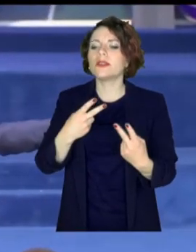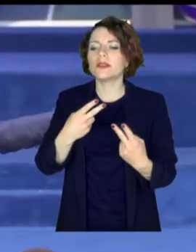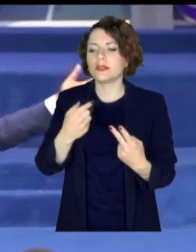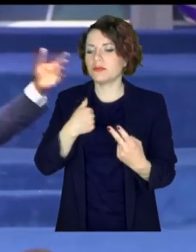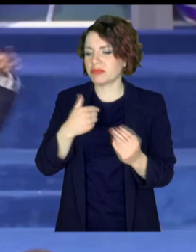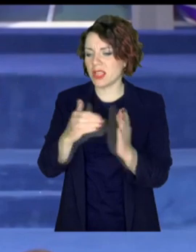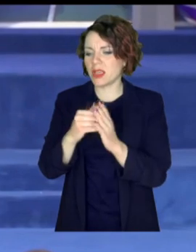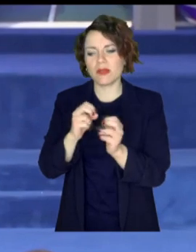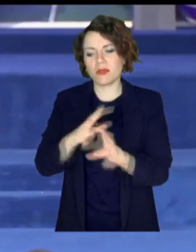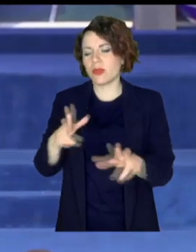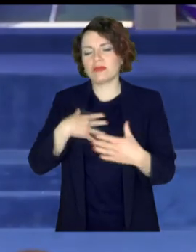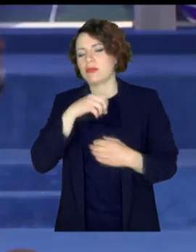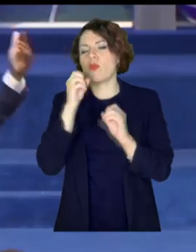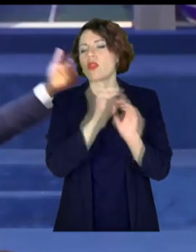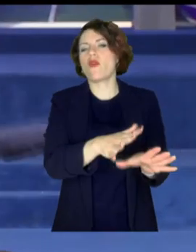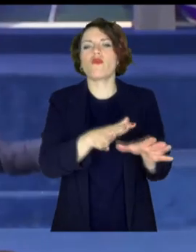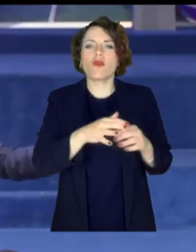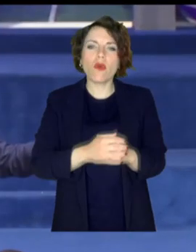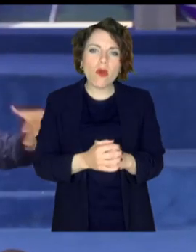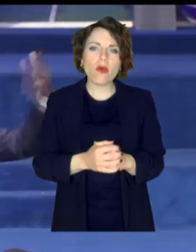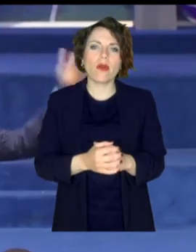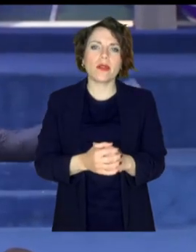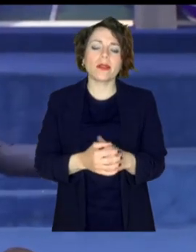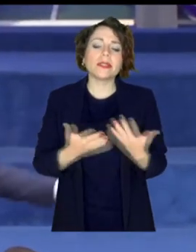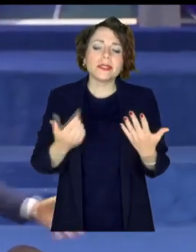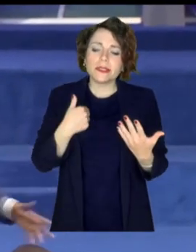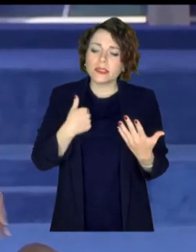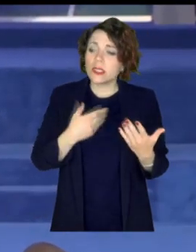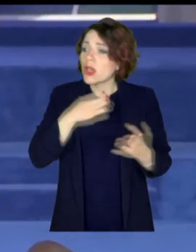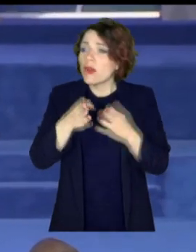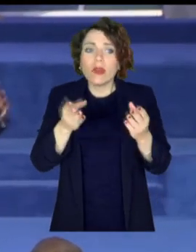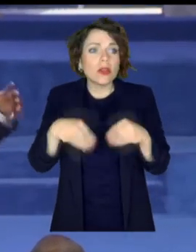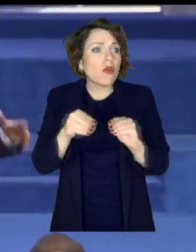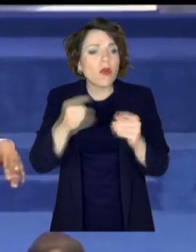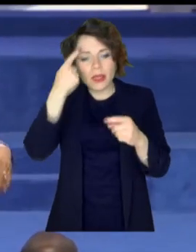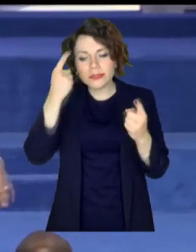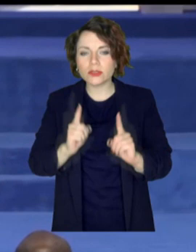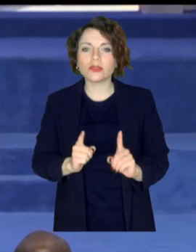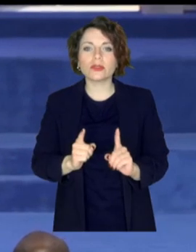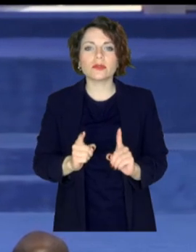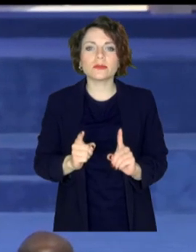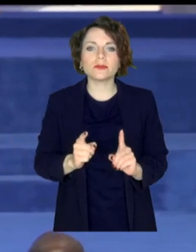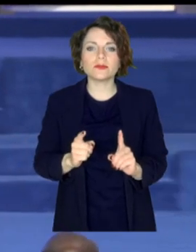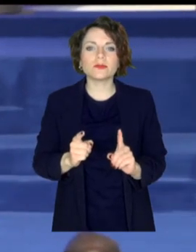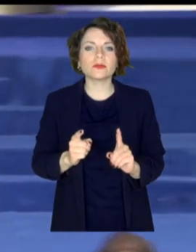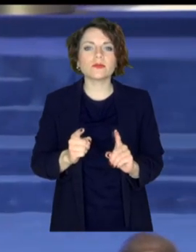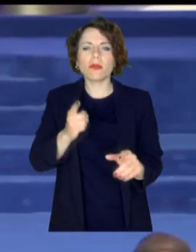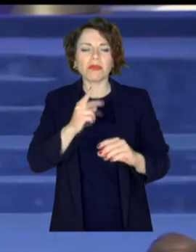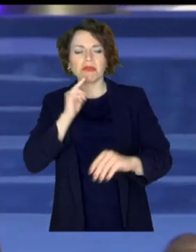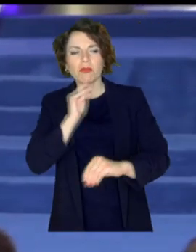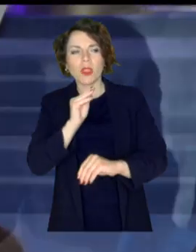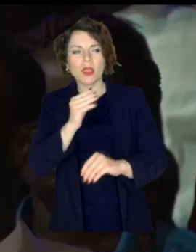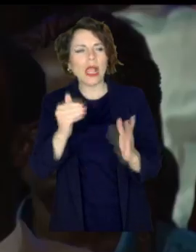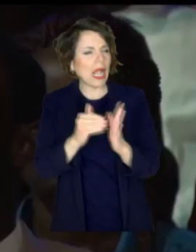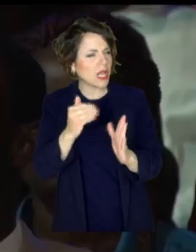fuori dalla casa dove stavo e non so dove andare. E tu gli chiedi, dov'è